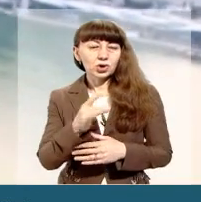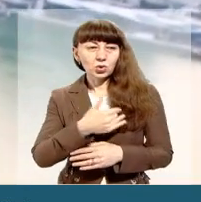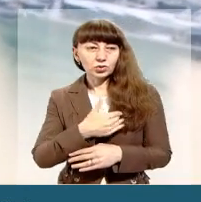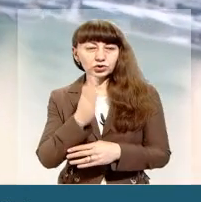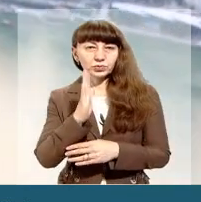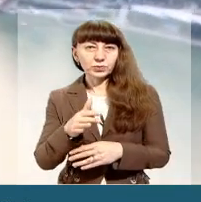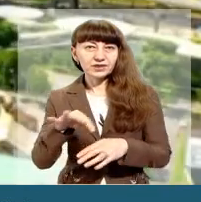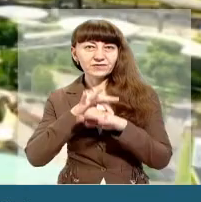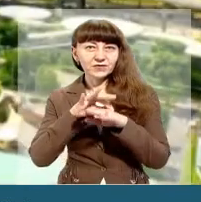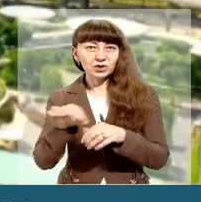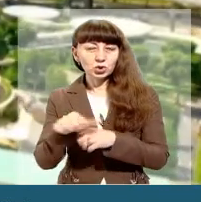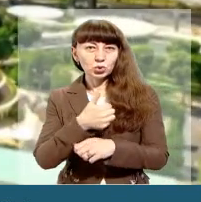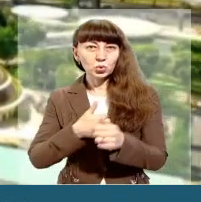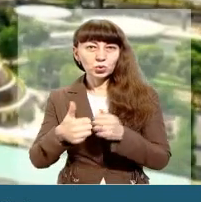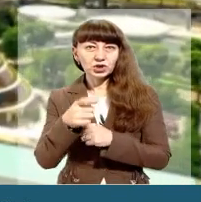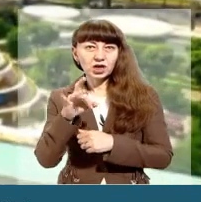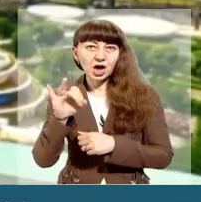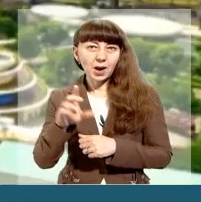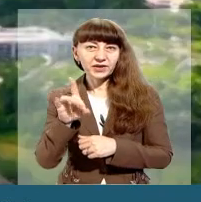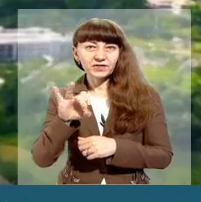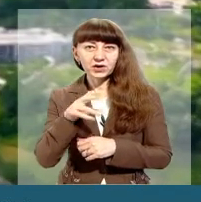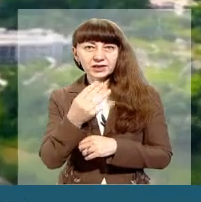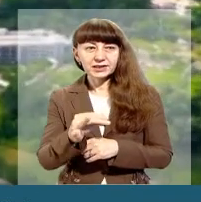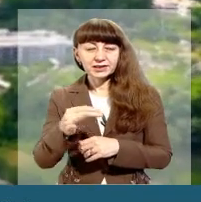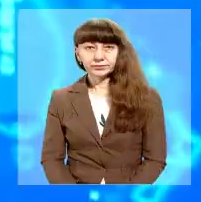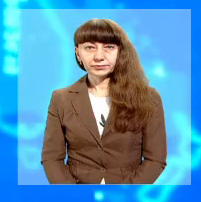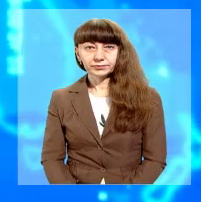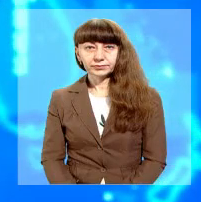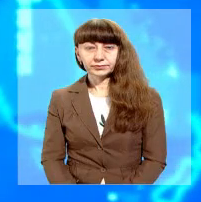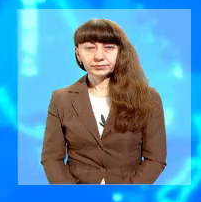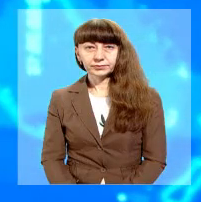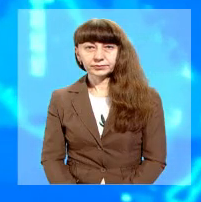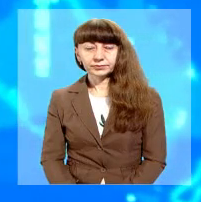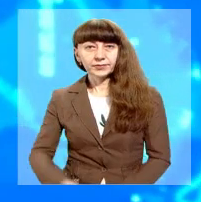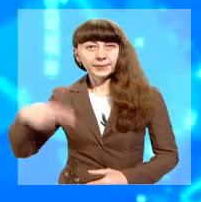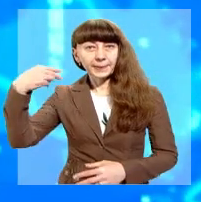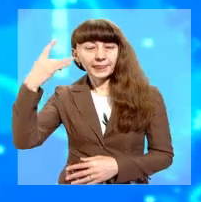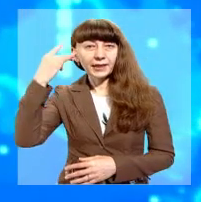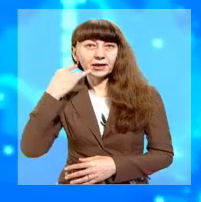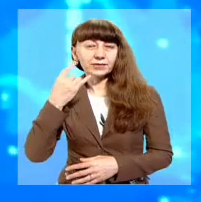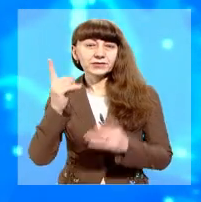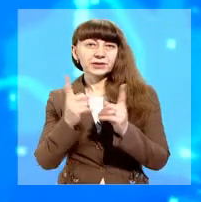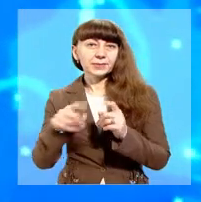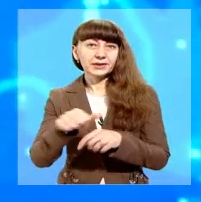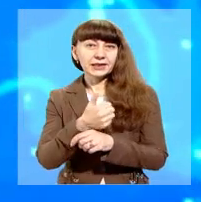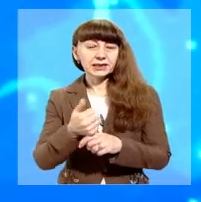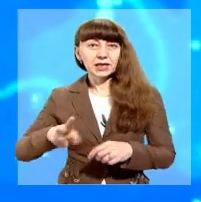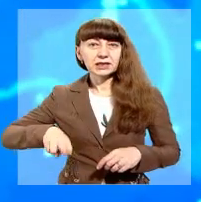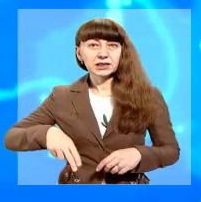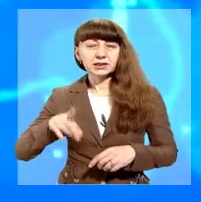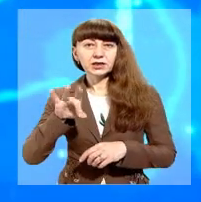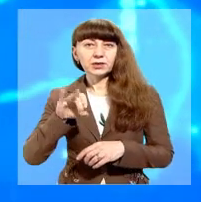ведущим технологическим IT-хабом на Евразийском континенте. Глава государства принял генерального